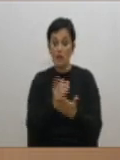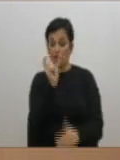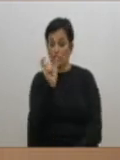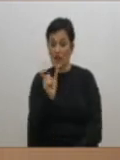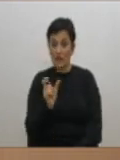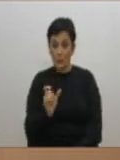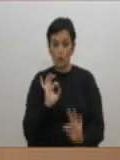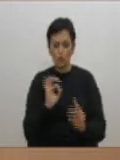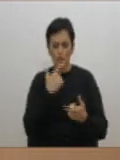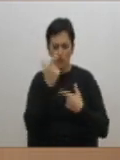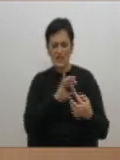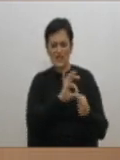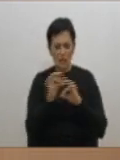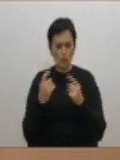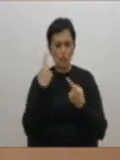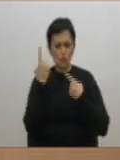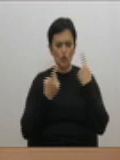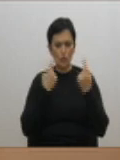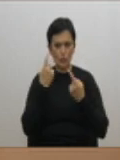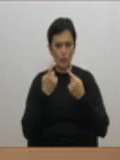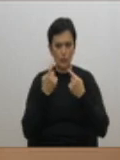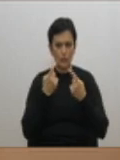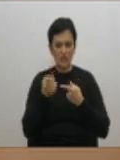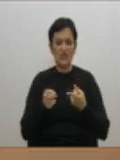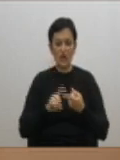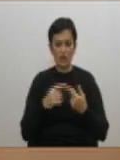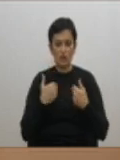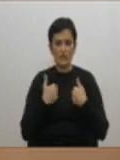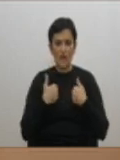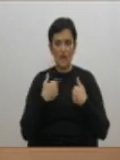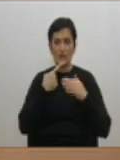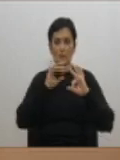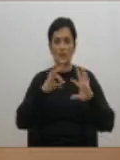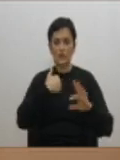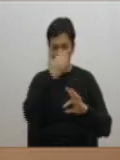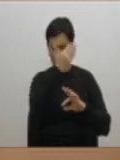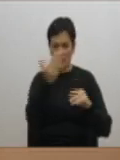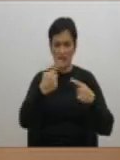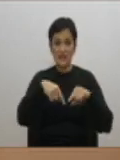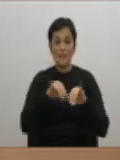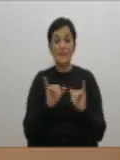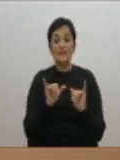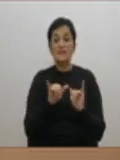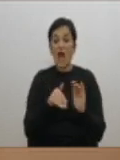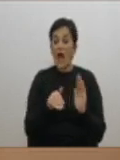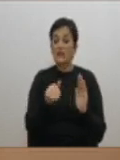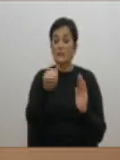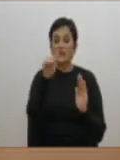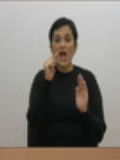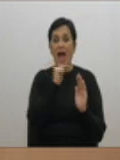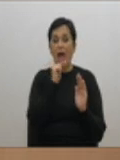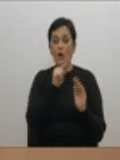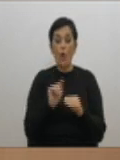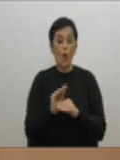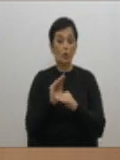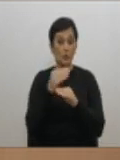ზუსტად დეტალური ინფორმაცია ამას შედარებით, ამასთან დაკავშირებით ჩვენ მივაწოდეთ ჩვენ საზოგადოებას. სად მიდის ეს ეკონომიკური ზრდა? ესეც რო